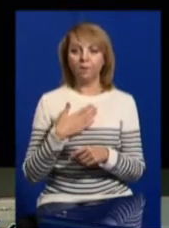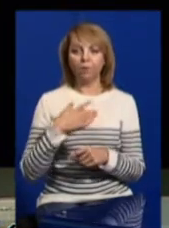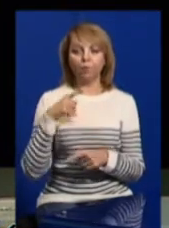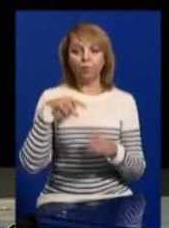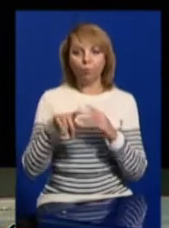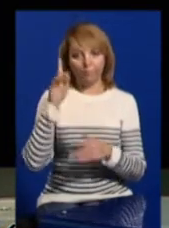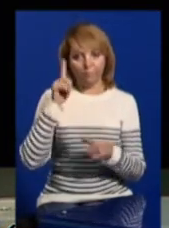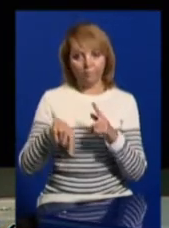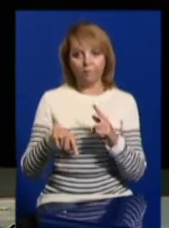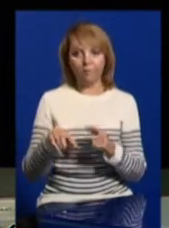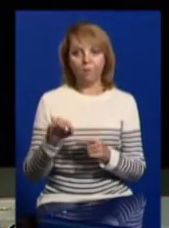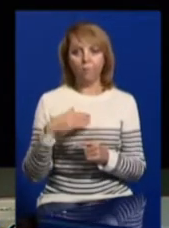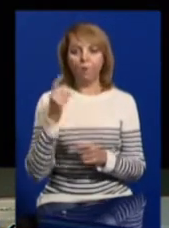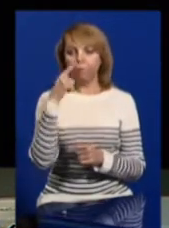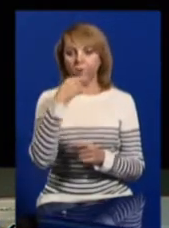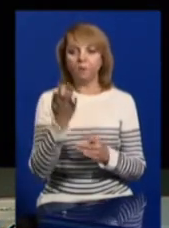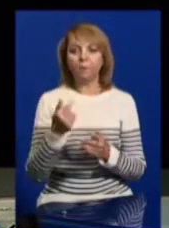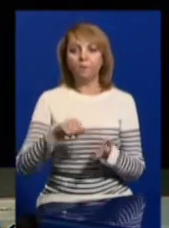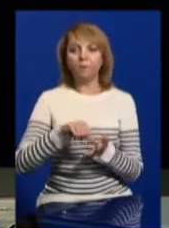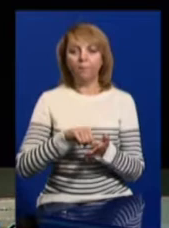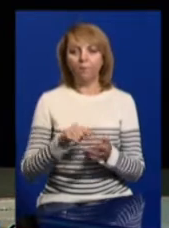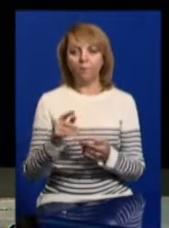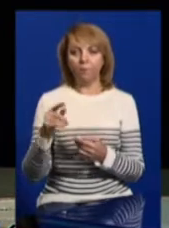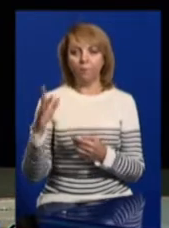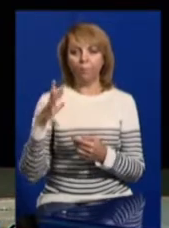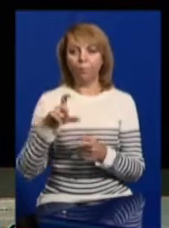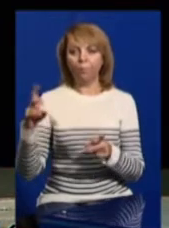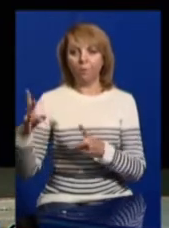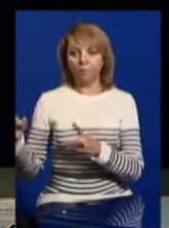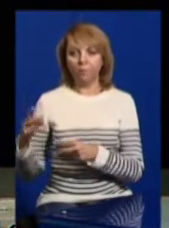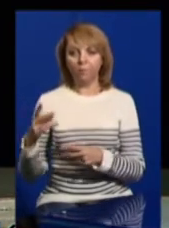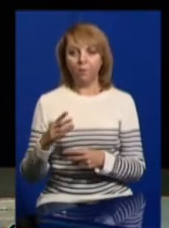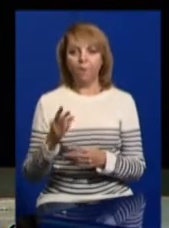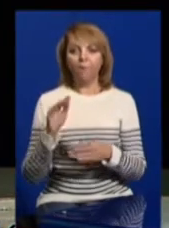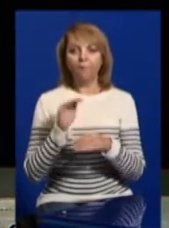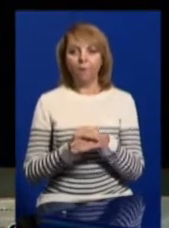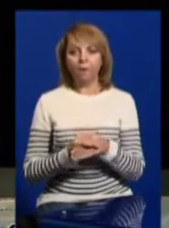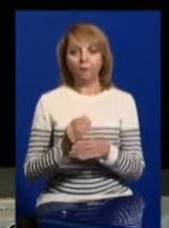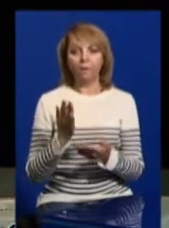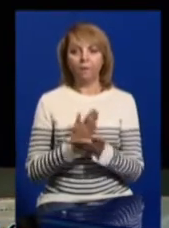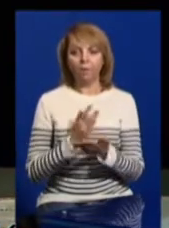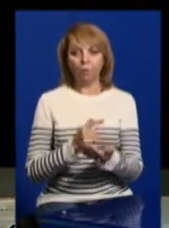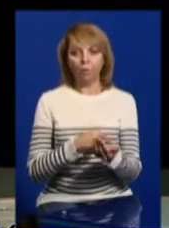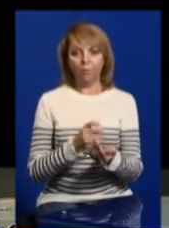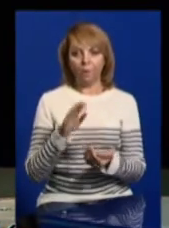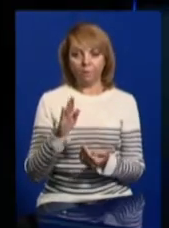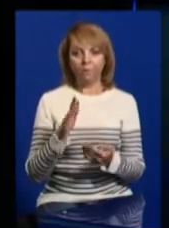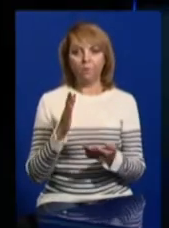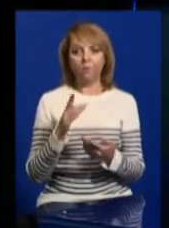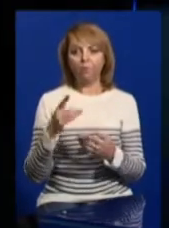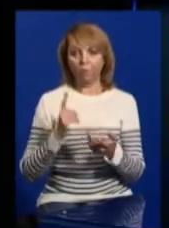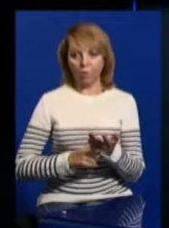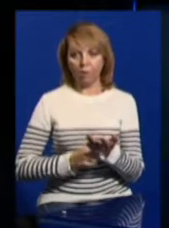глибоке переконання, на нас, як осіб, які представляють потерпілих, факт наявності оп'ятів є абсолютно доведений.